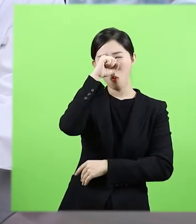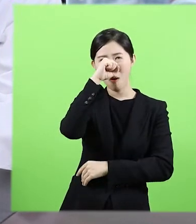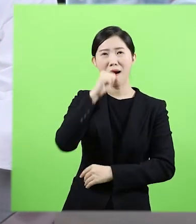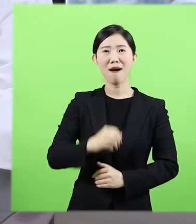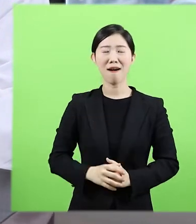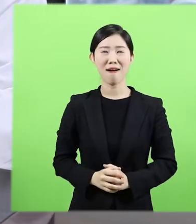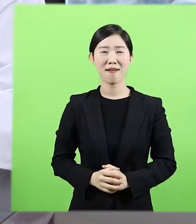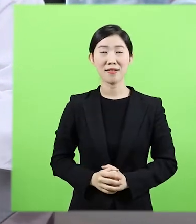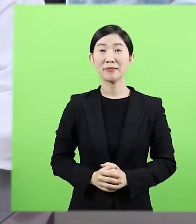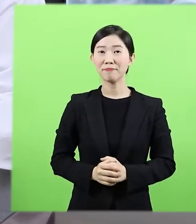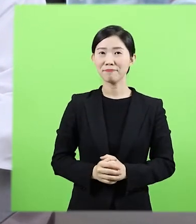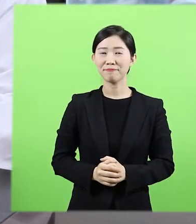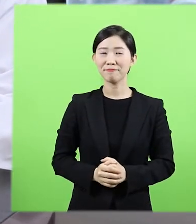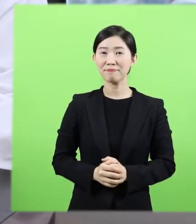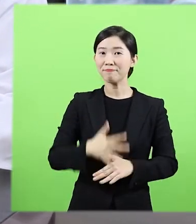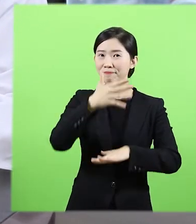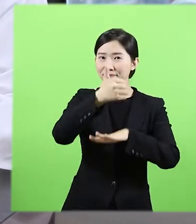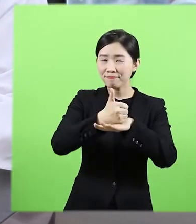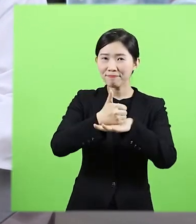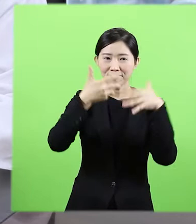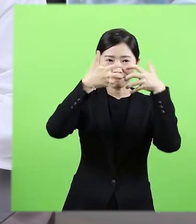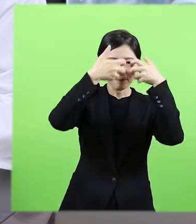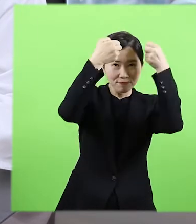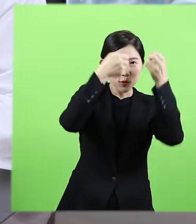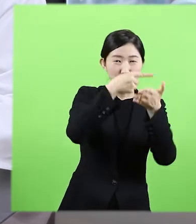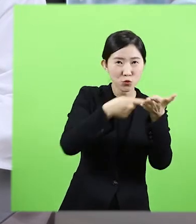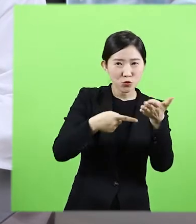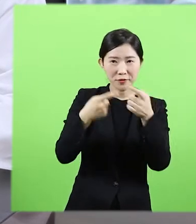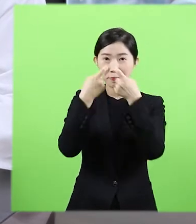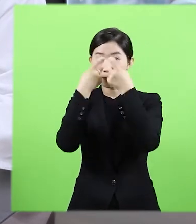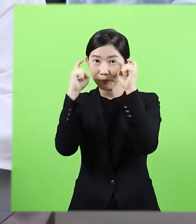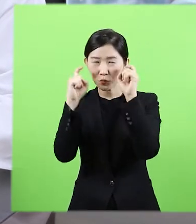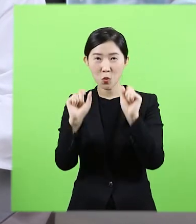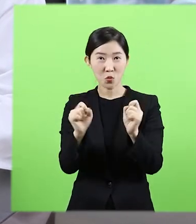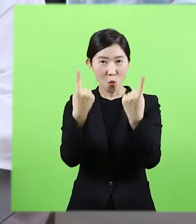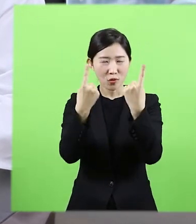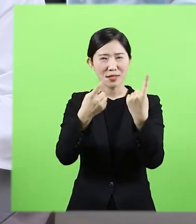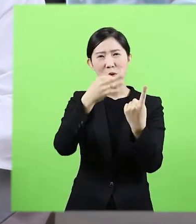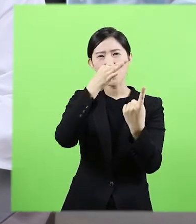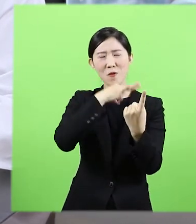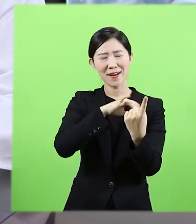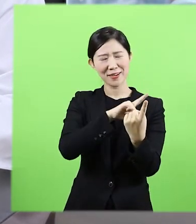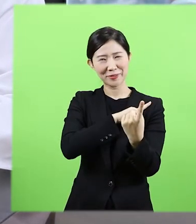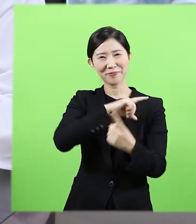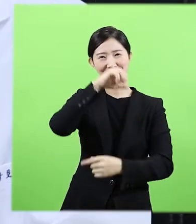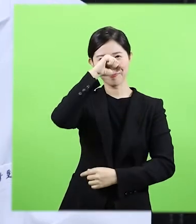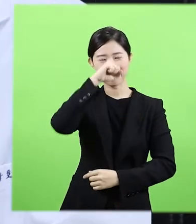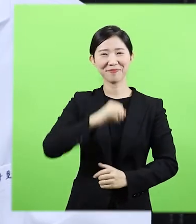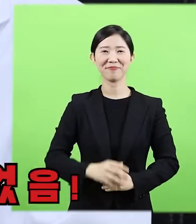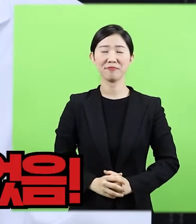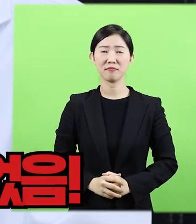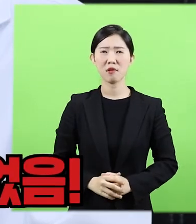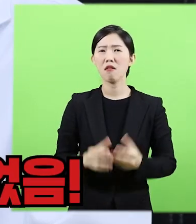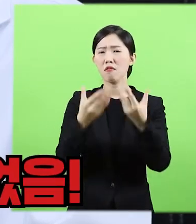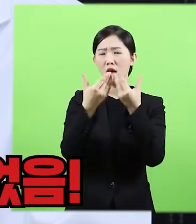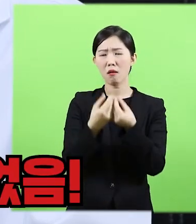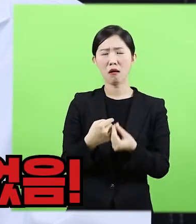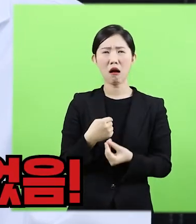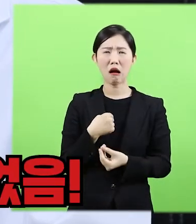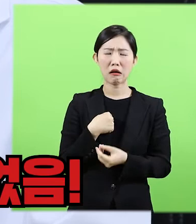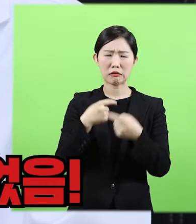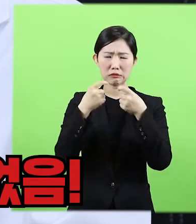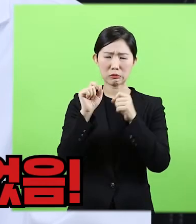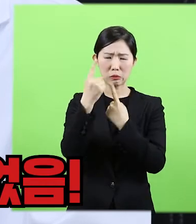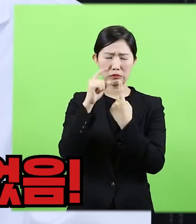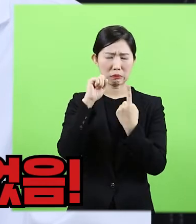그러니까 상안검거상술과 쌍꺼풀 수술을 동시에 하시는 것이 효과가 제일 좋습니다. 만약에 사정이 있다 하면